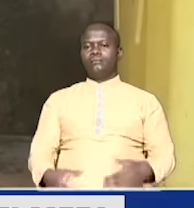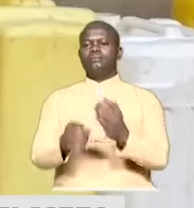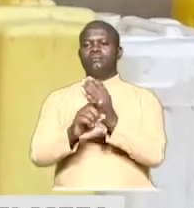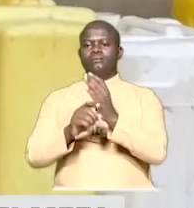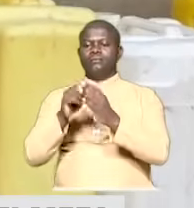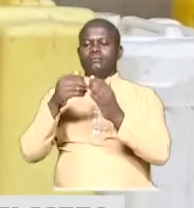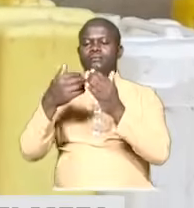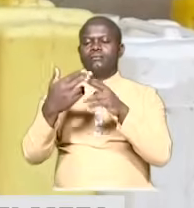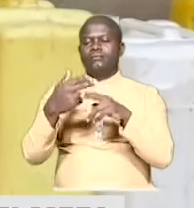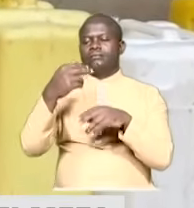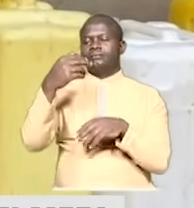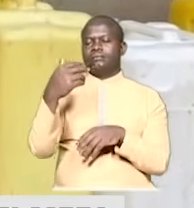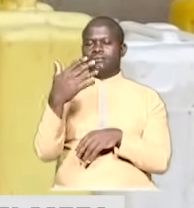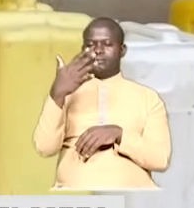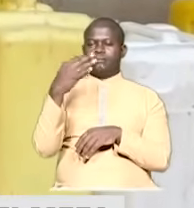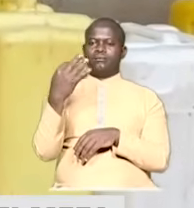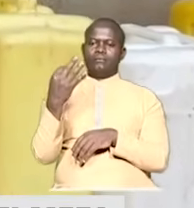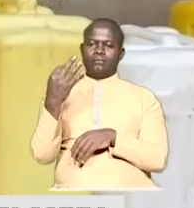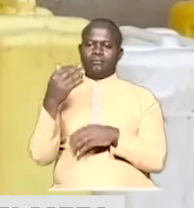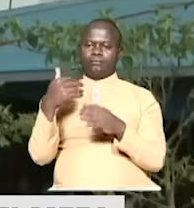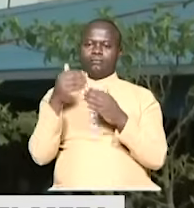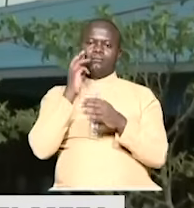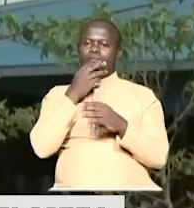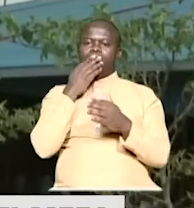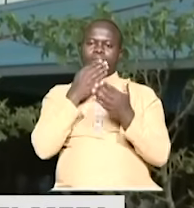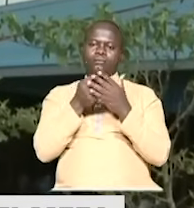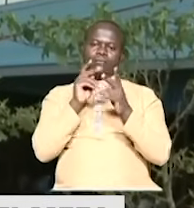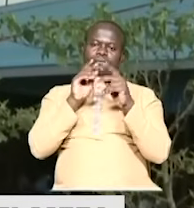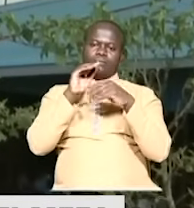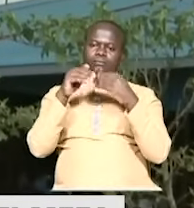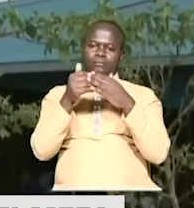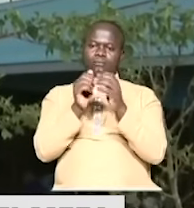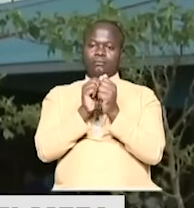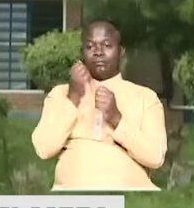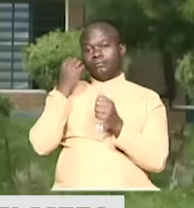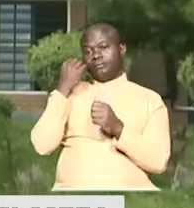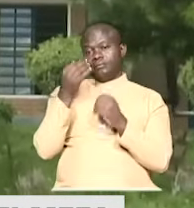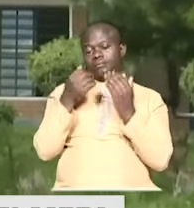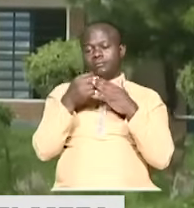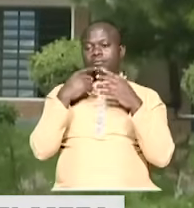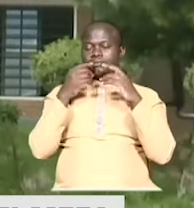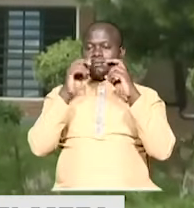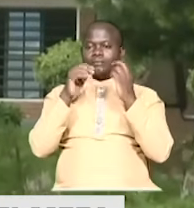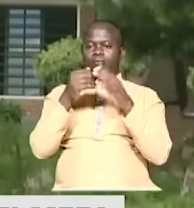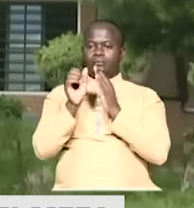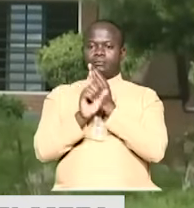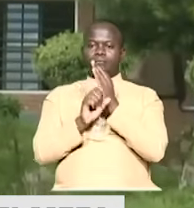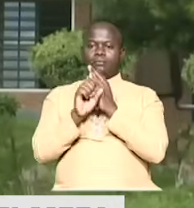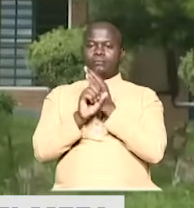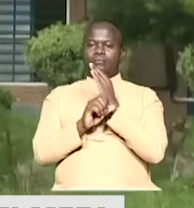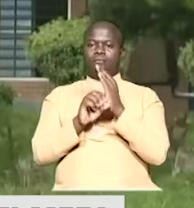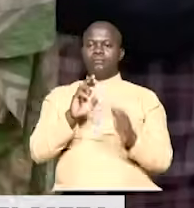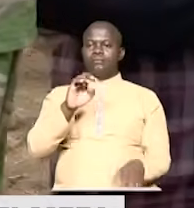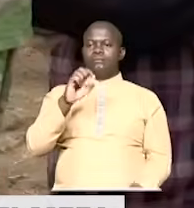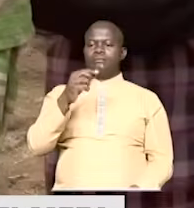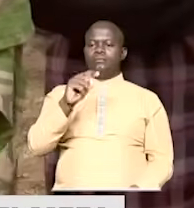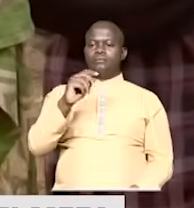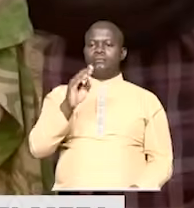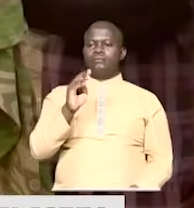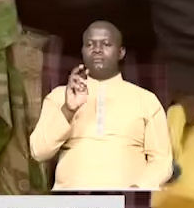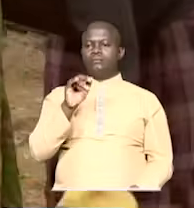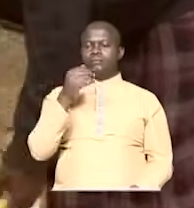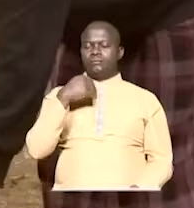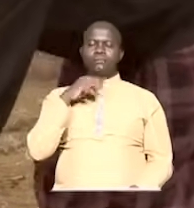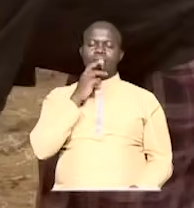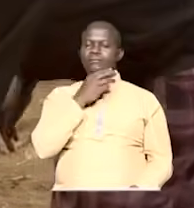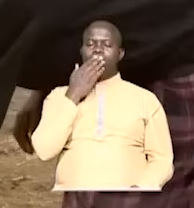kari ku ijanisha rya 53 mu kwegereza amazi meza abaturage nubwo bwose kavuga ko umurenge wa Rugenga bari wose nta amazi meza ugira.